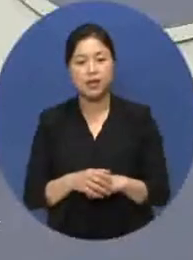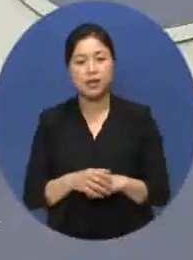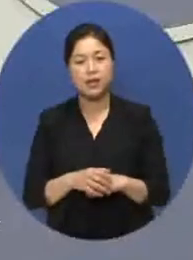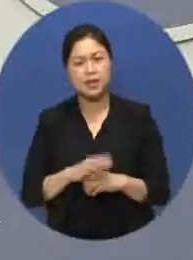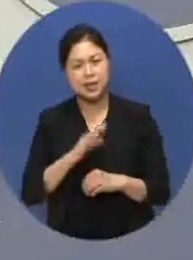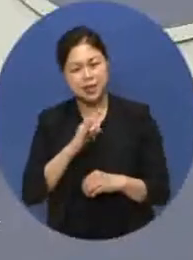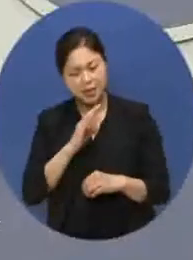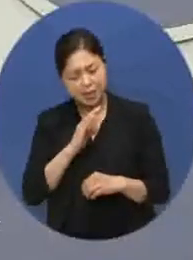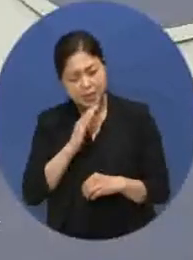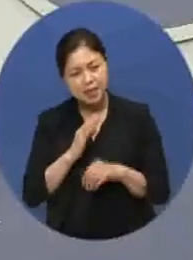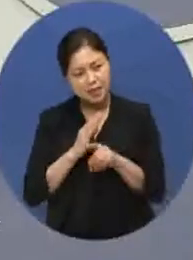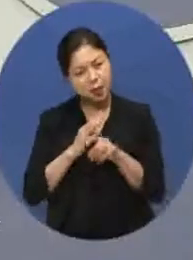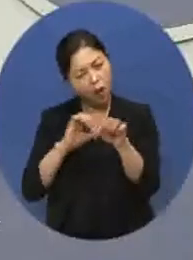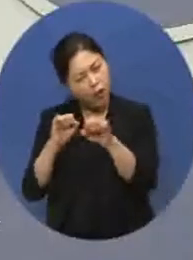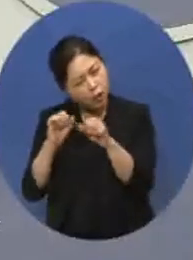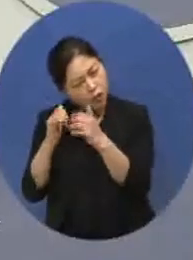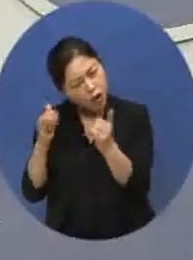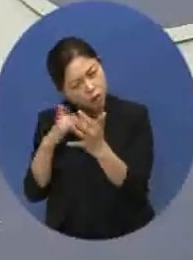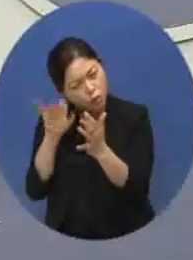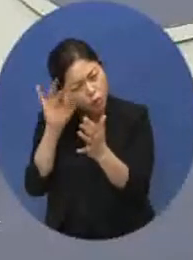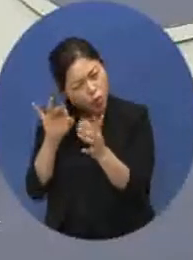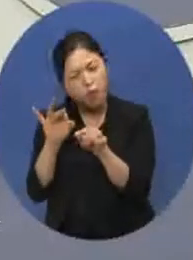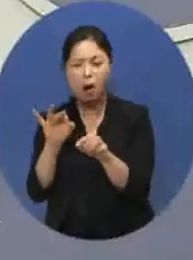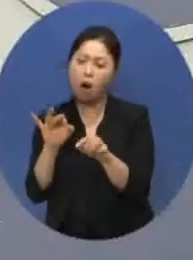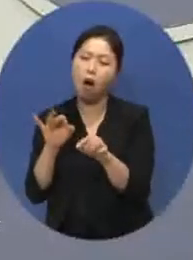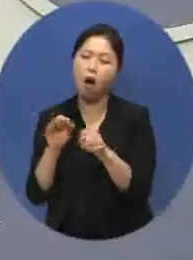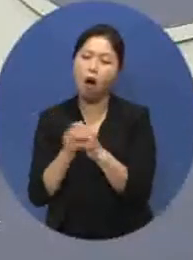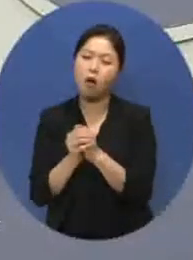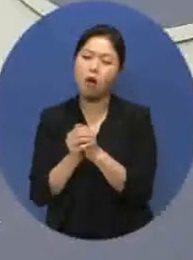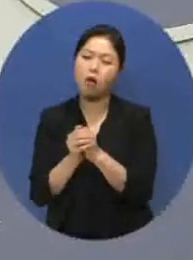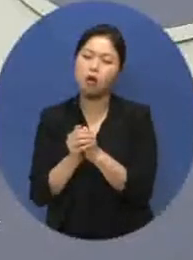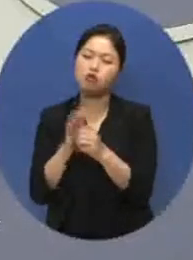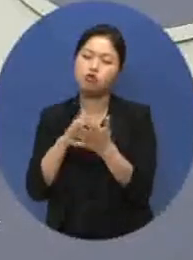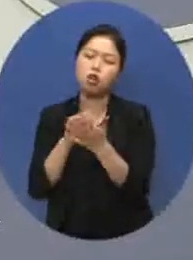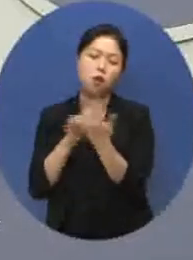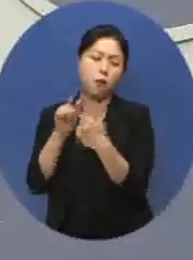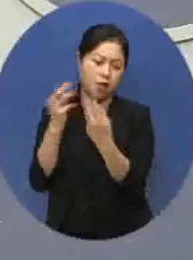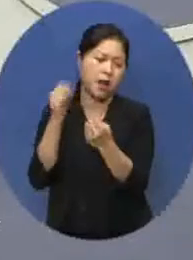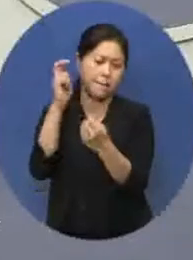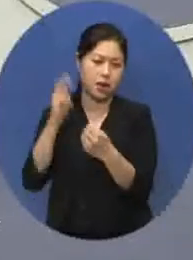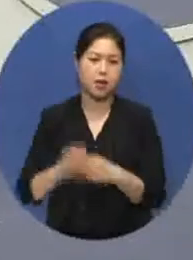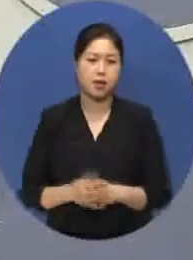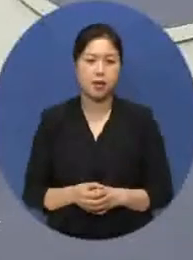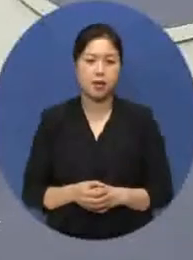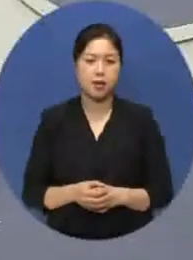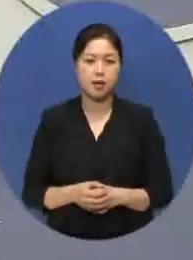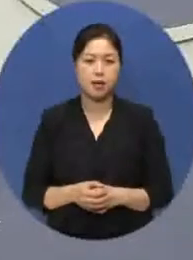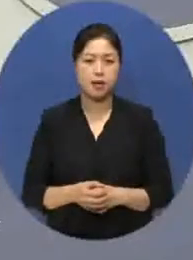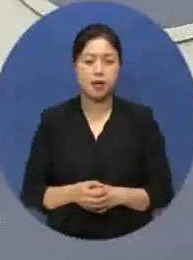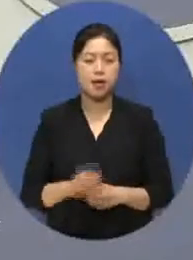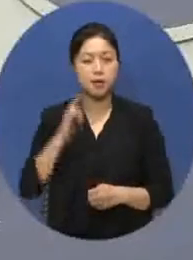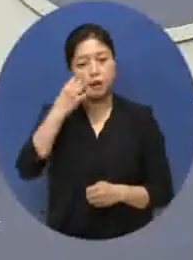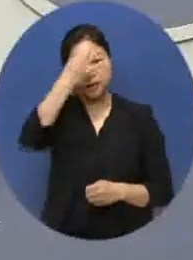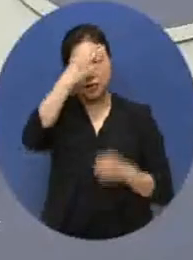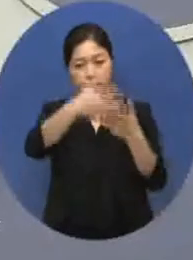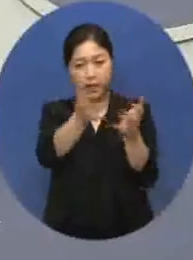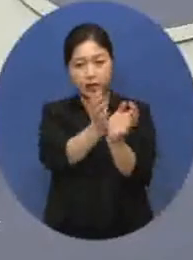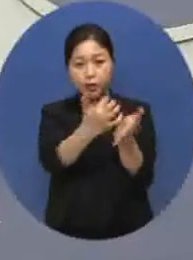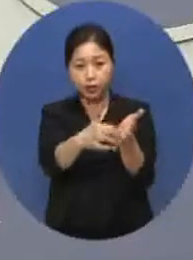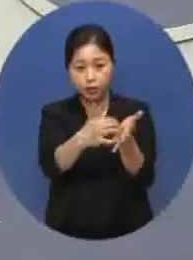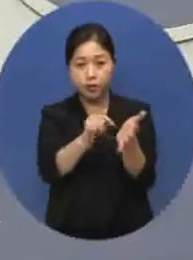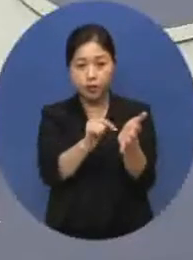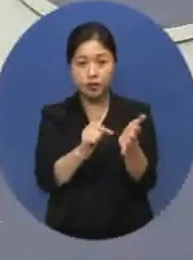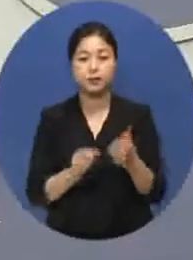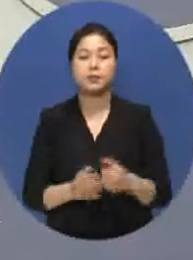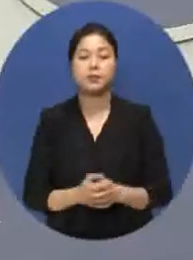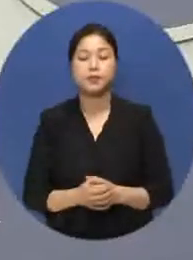그보다 훨씬 더 많을 거라고 생각합니다. 그리고 그 예술 단체 수는 뭐 예를